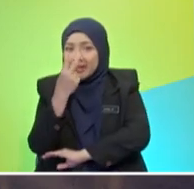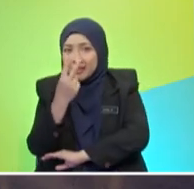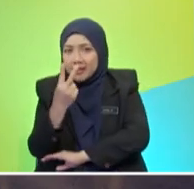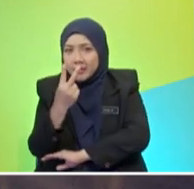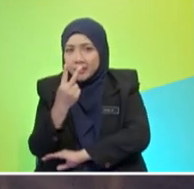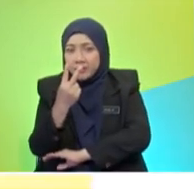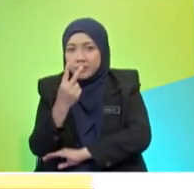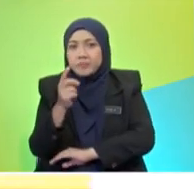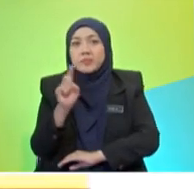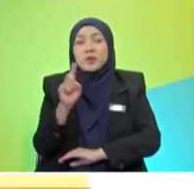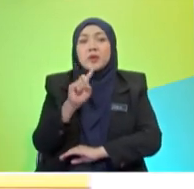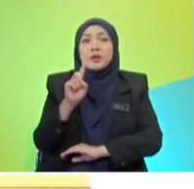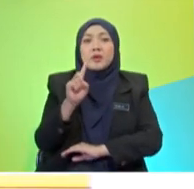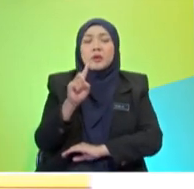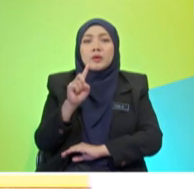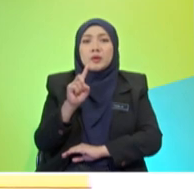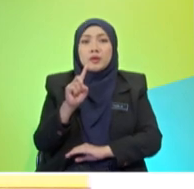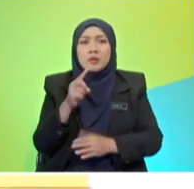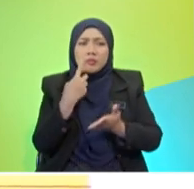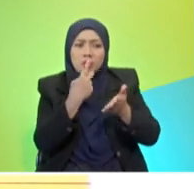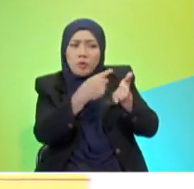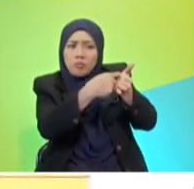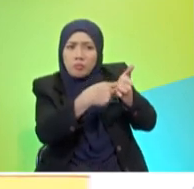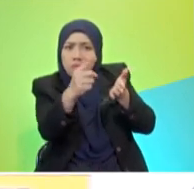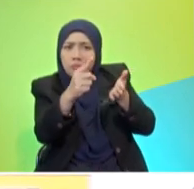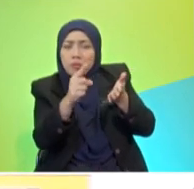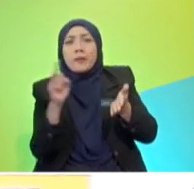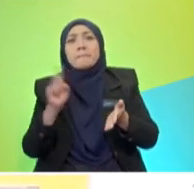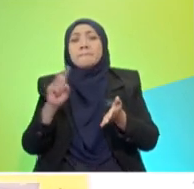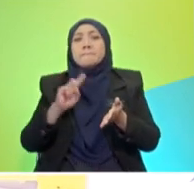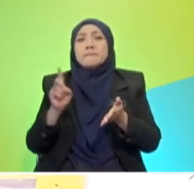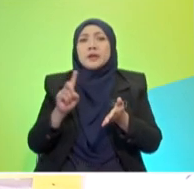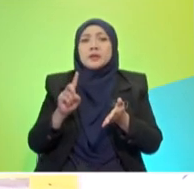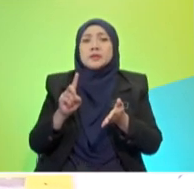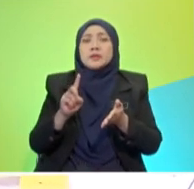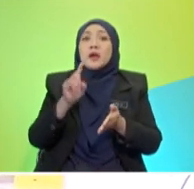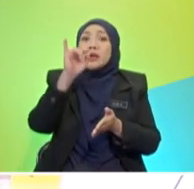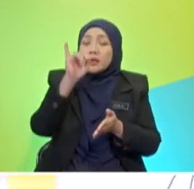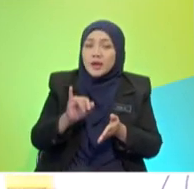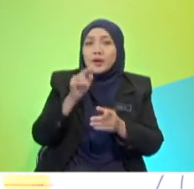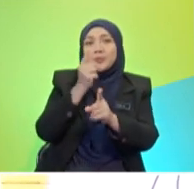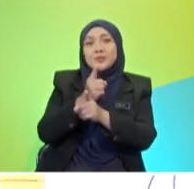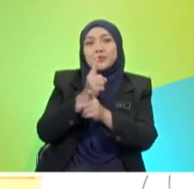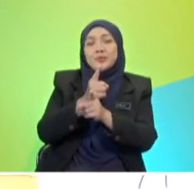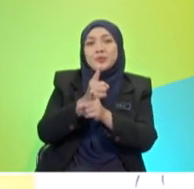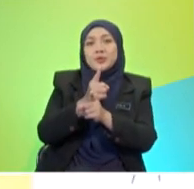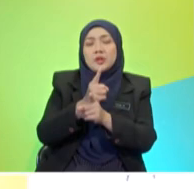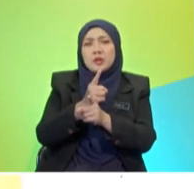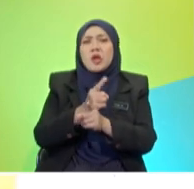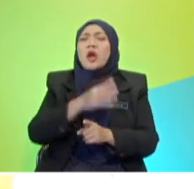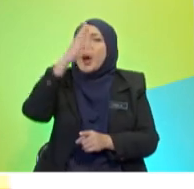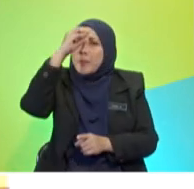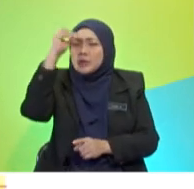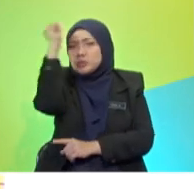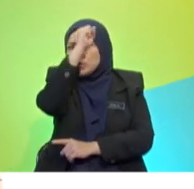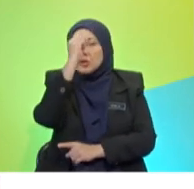Tandakan right ataupun bagi ramalan yang tepat. Sean cakap kalau kita punya pengalaman yang dulu mak kita nak keringkan